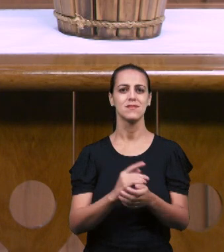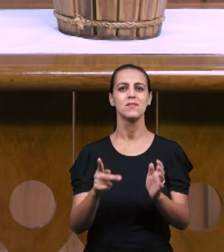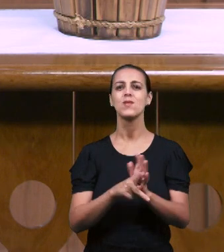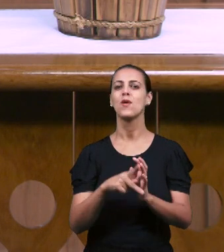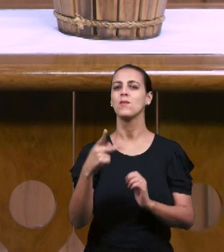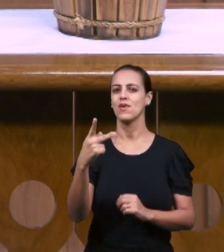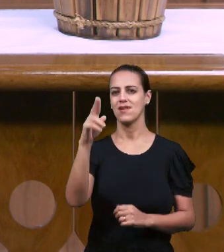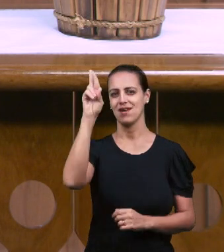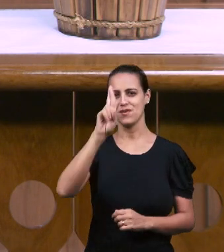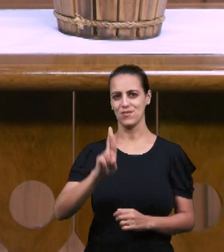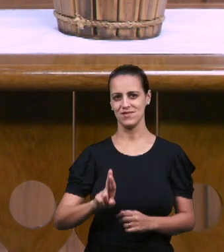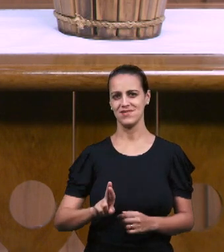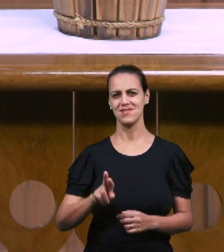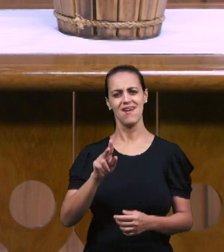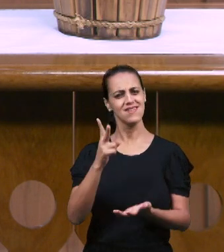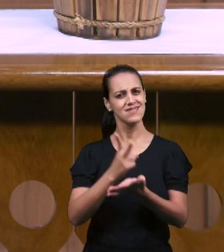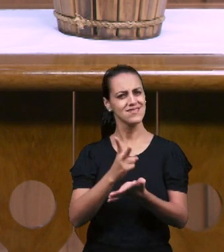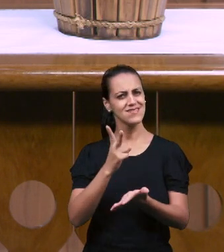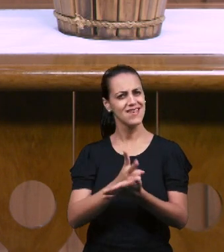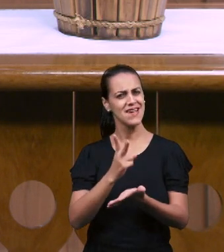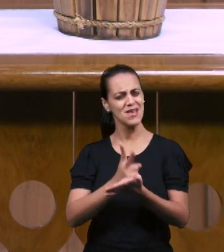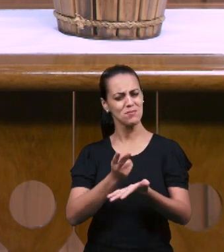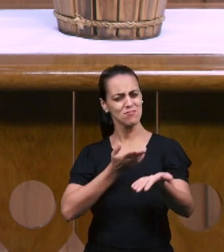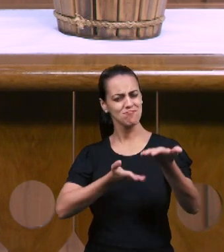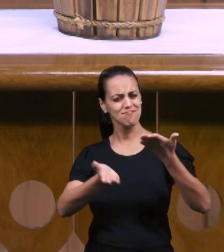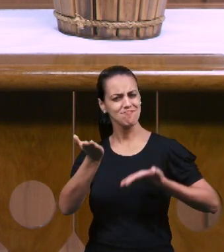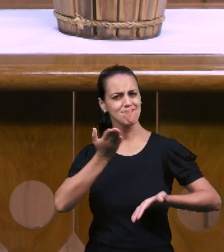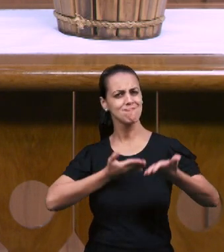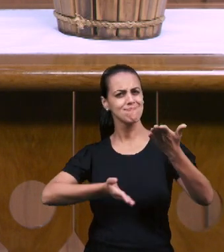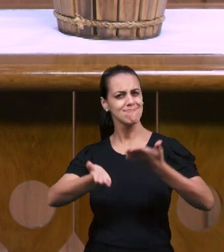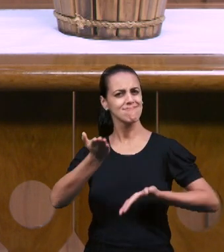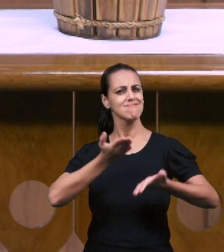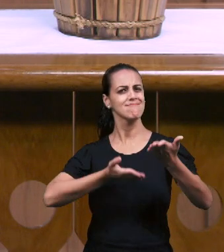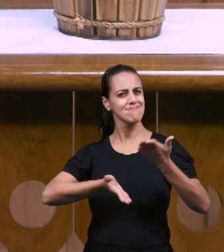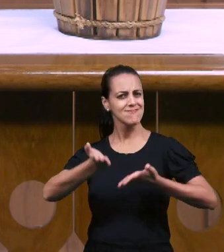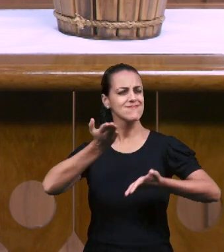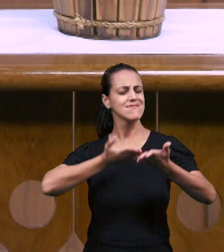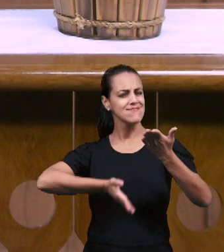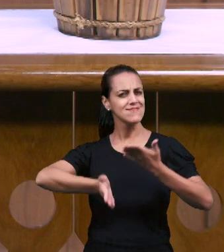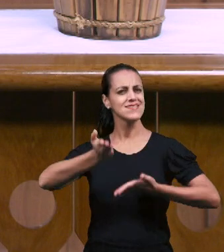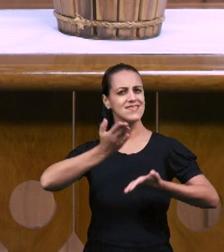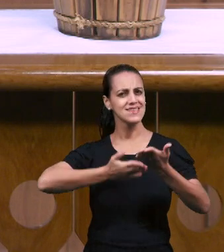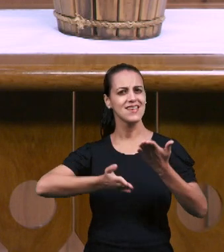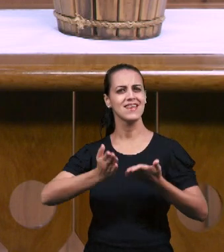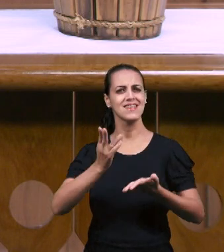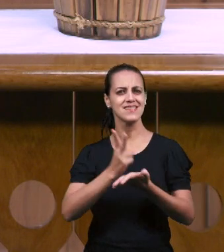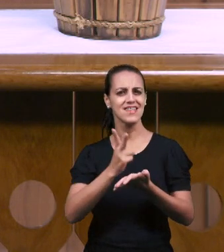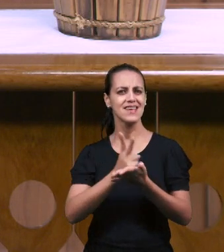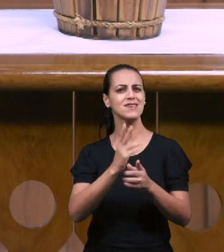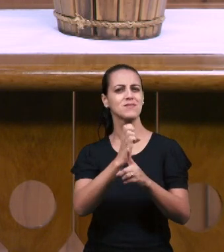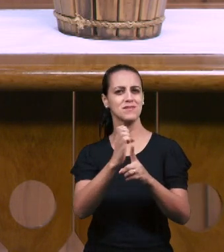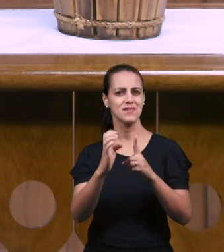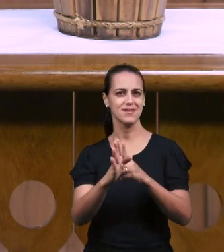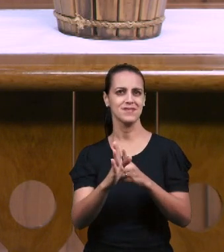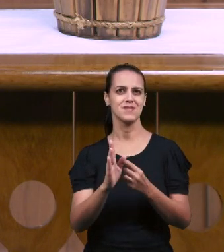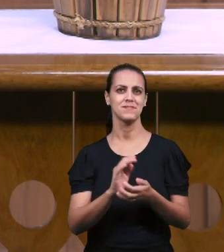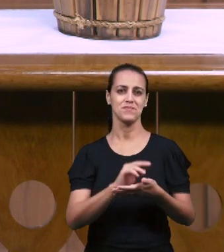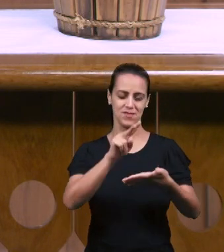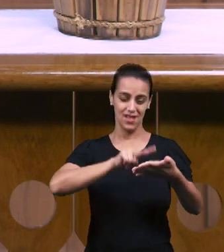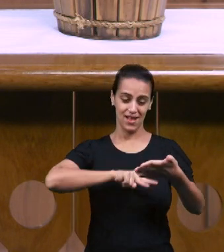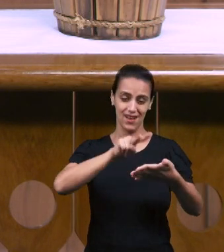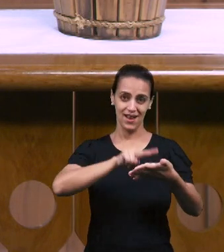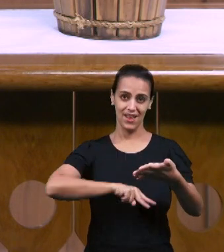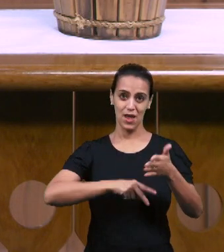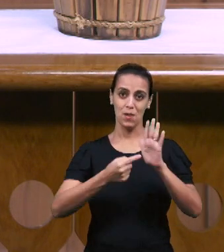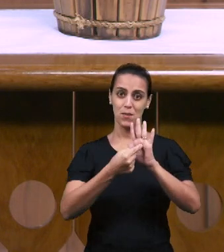Biélorussie. Il participe avec beaucoup de fréquence dans notre école biblique dominicale en disant la participation à cette